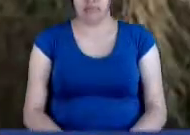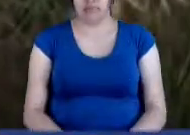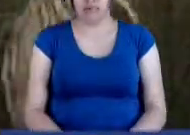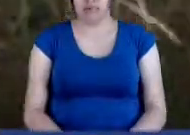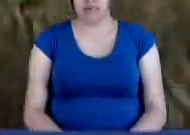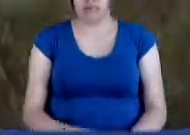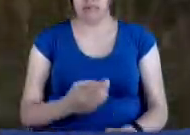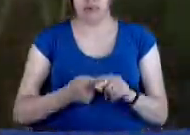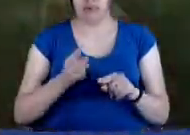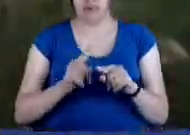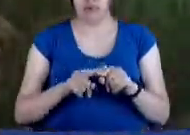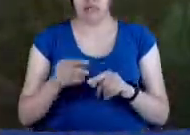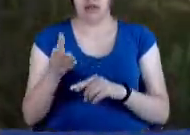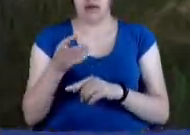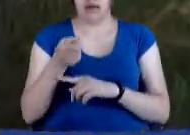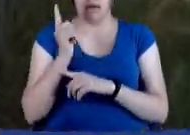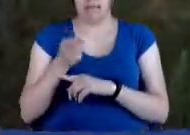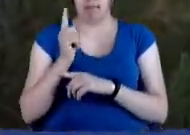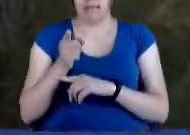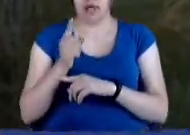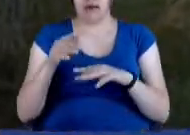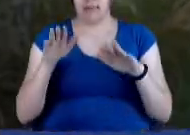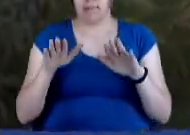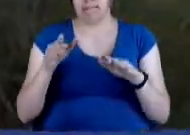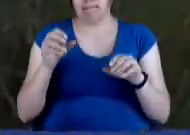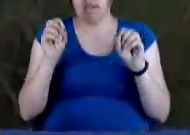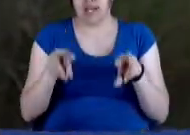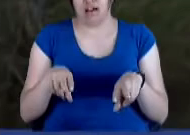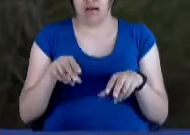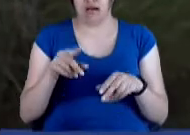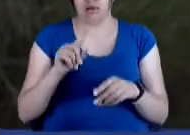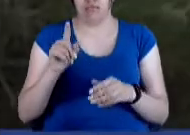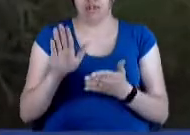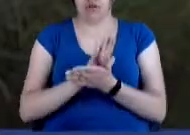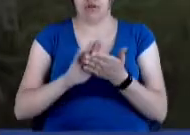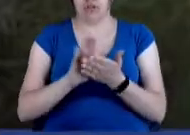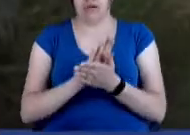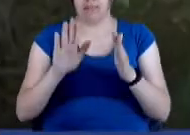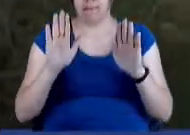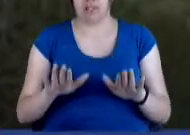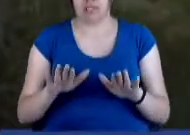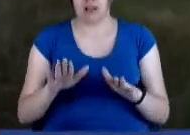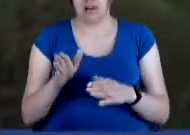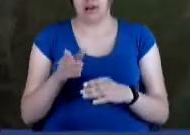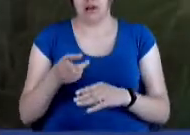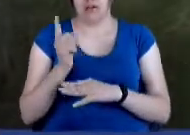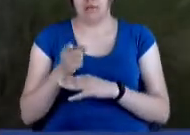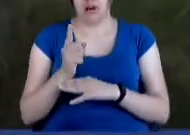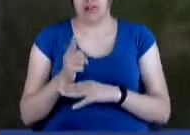Це рибацька приналежність, щоб чистити якраз такі міста для рибалки. Вдалося вже багато? Та